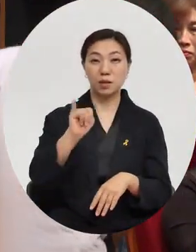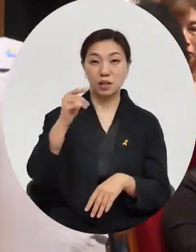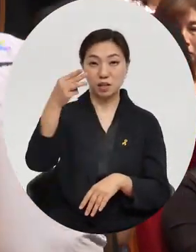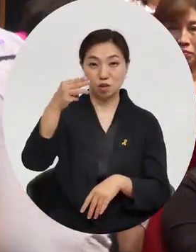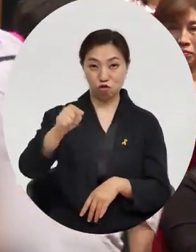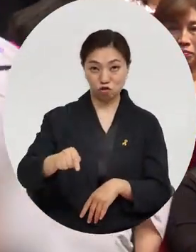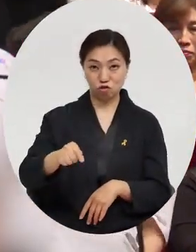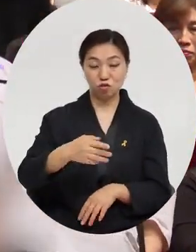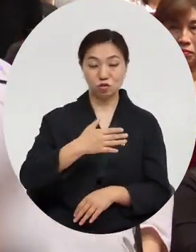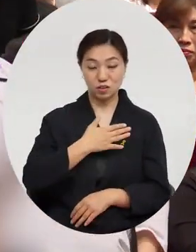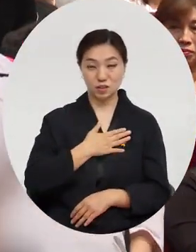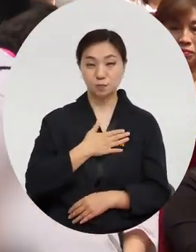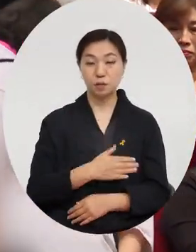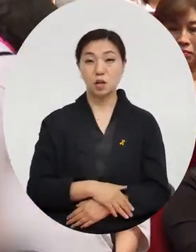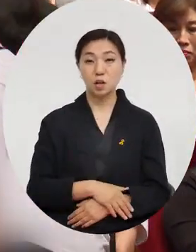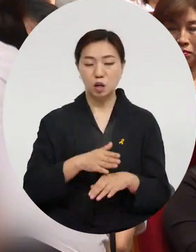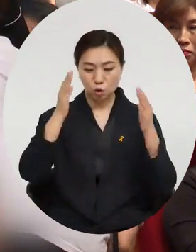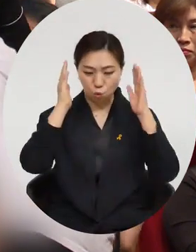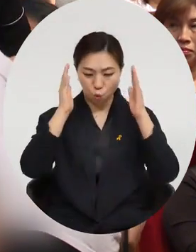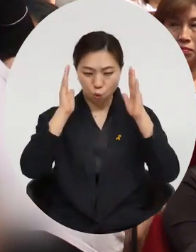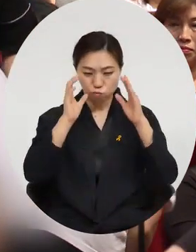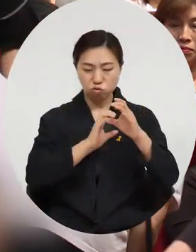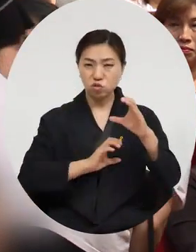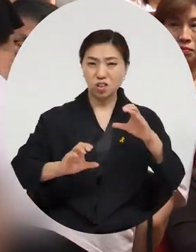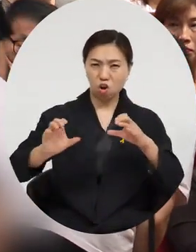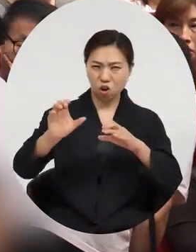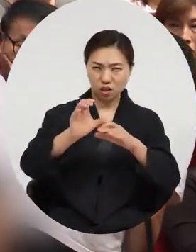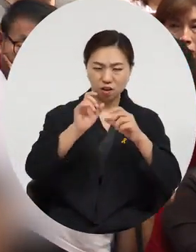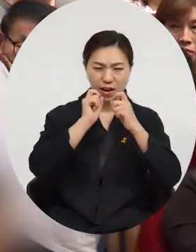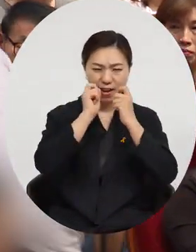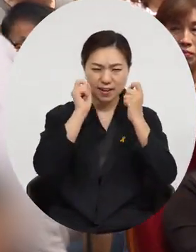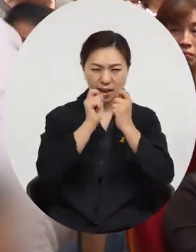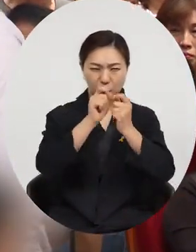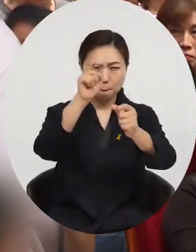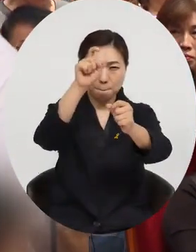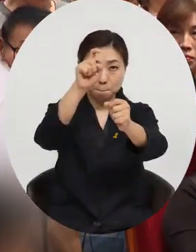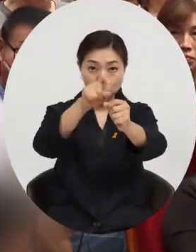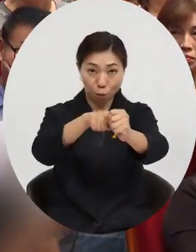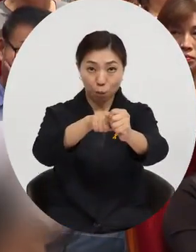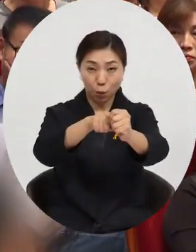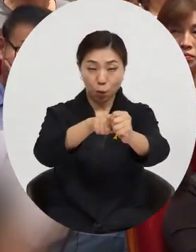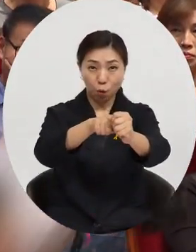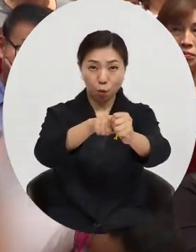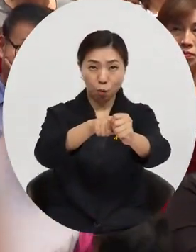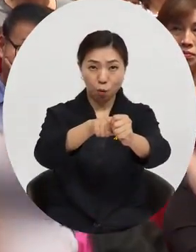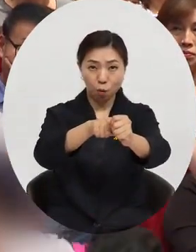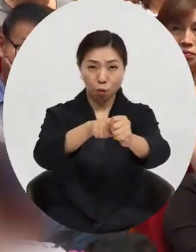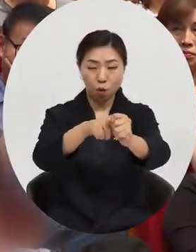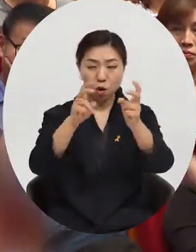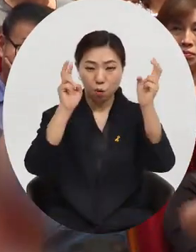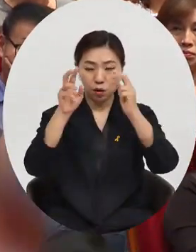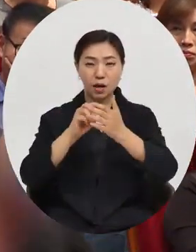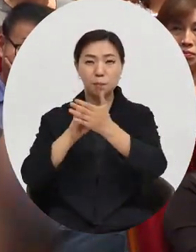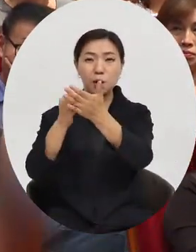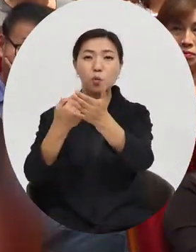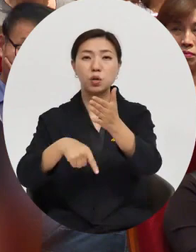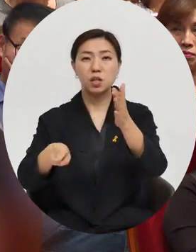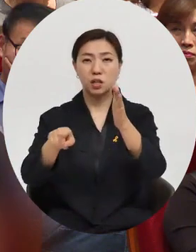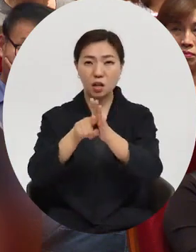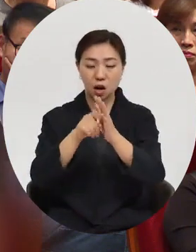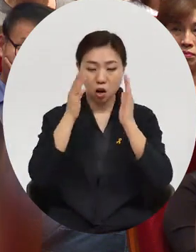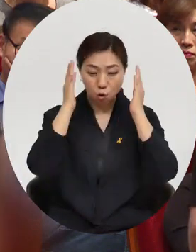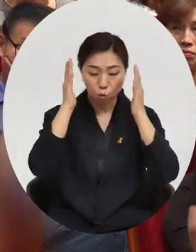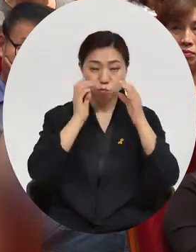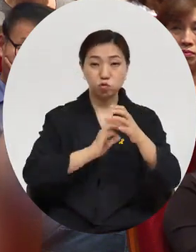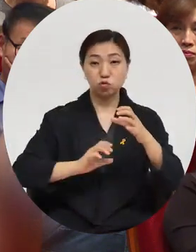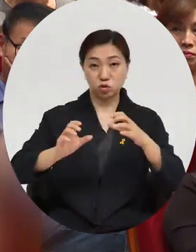네. 저는 이제 공부를 좀더 해서 개인적인 목표로 연구기관으로 취직하기 위해서 공부를 더 하기 위해서